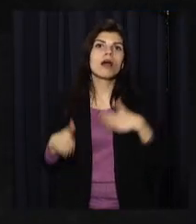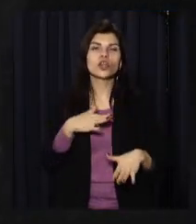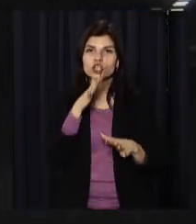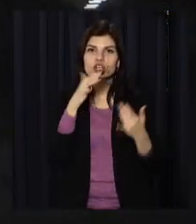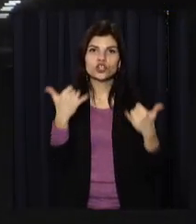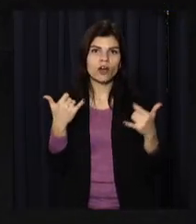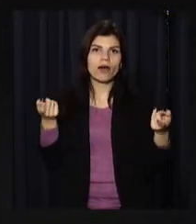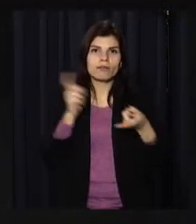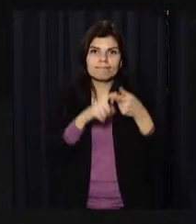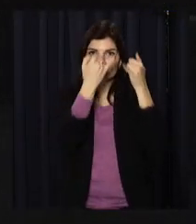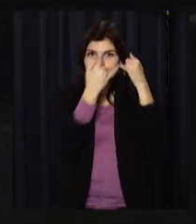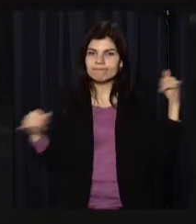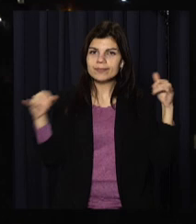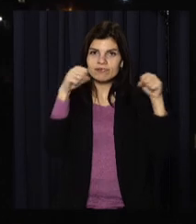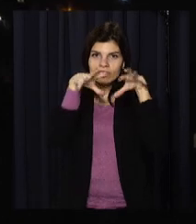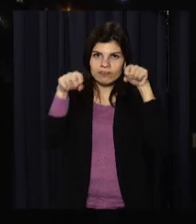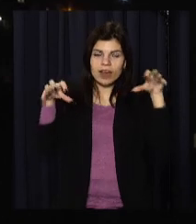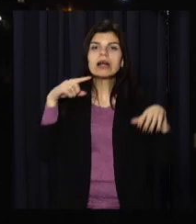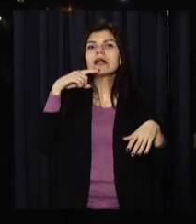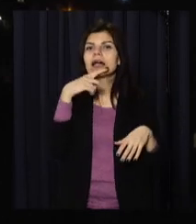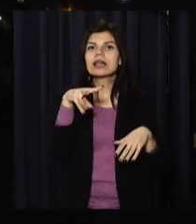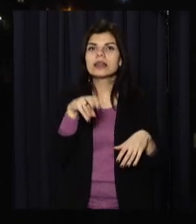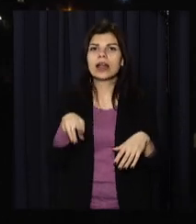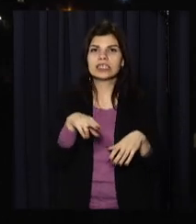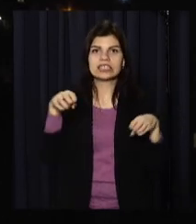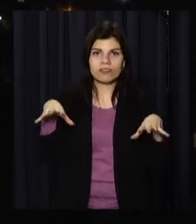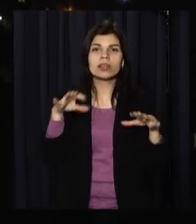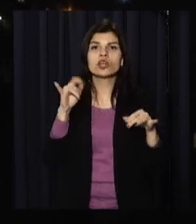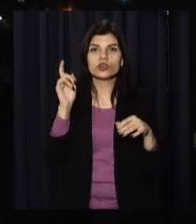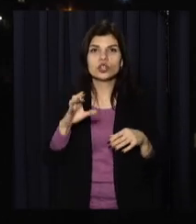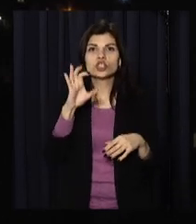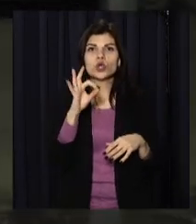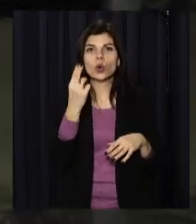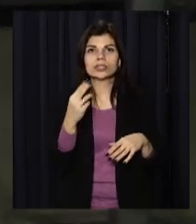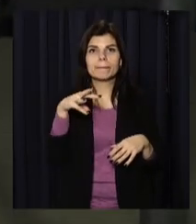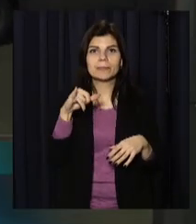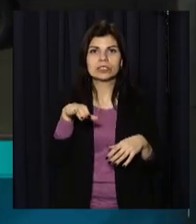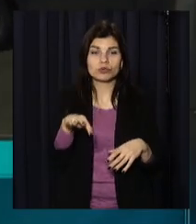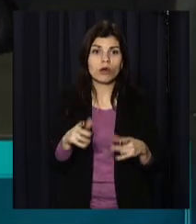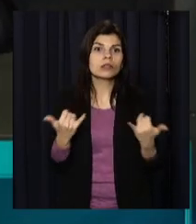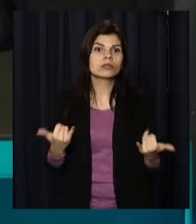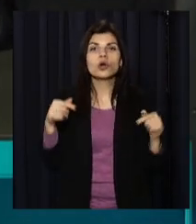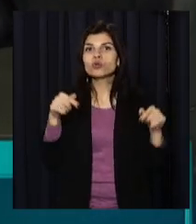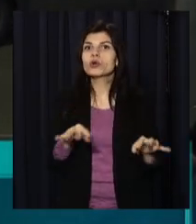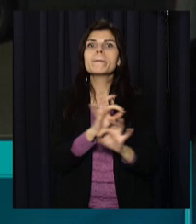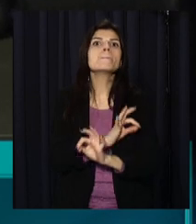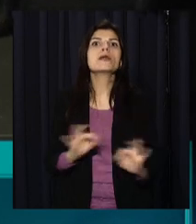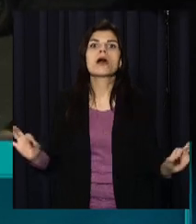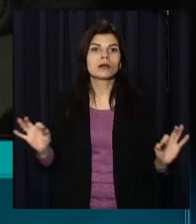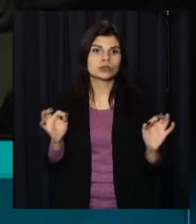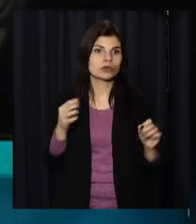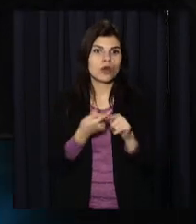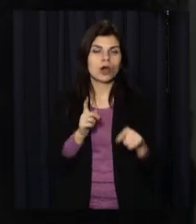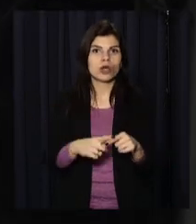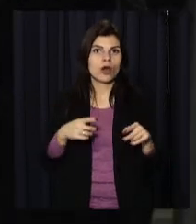сучасному освітленню. Змонтували енергоощадні LED-світильники і у новому сквері соцміста. Тут тепер прекрасно і чудесно, це